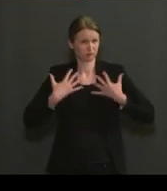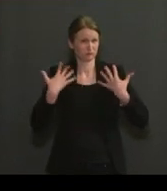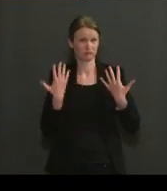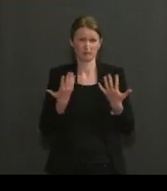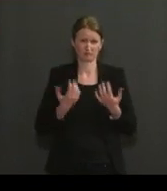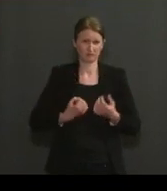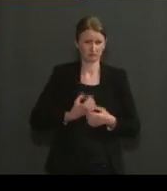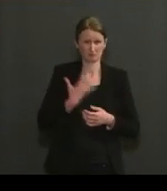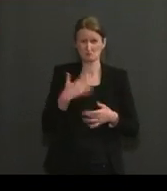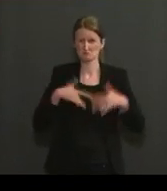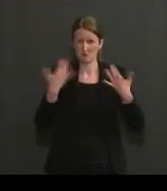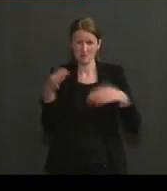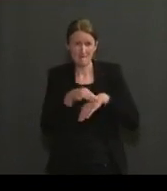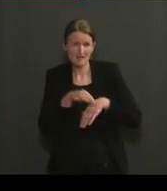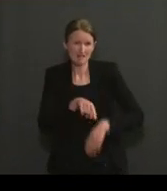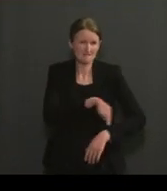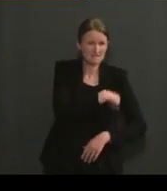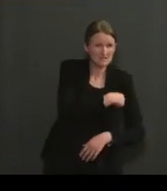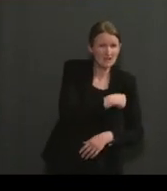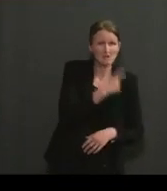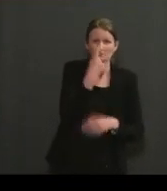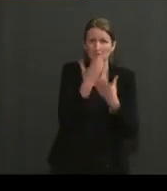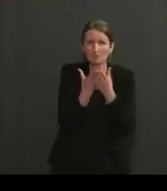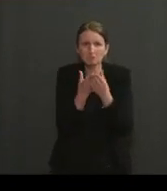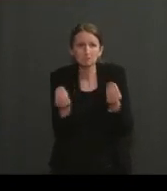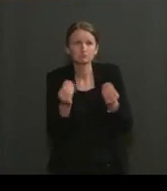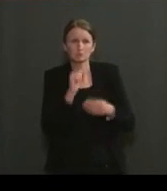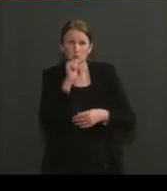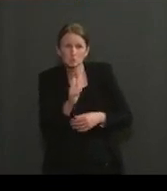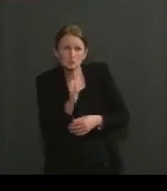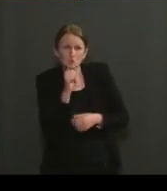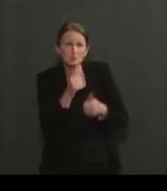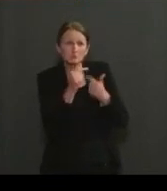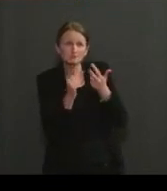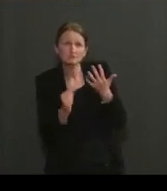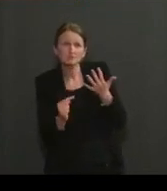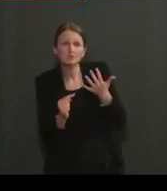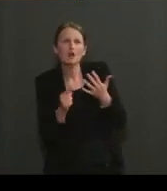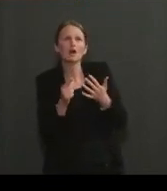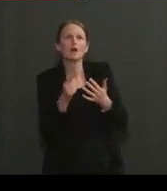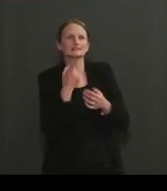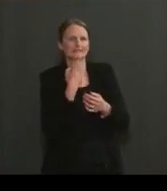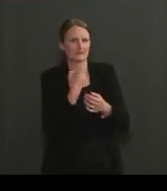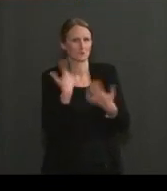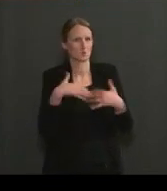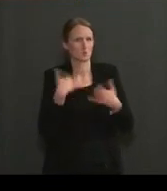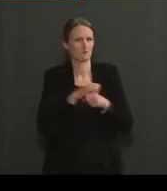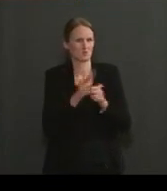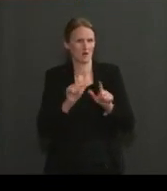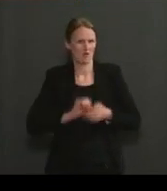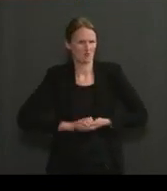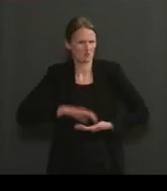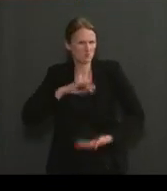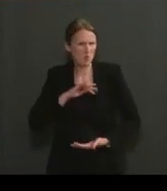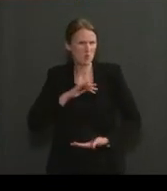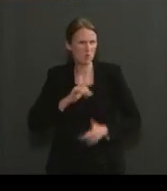de la fièvre, on a perdu l'odorat, on tousse un petit peu, que l'on va avoir tellement de virus que le test va être capable de le détecter